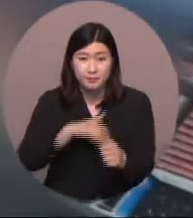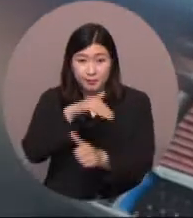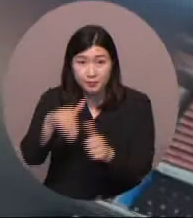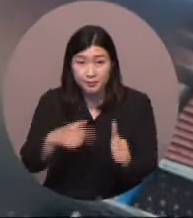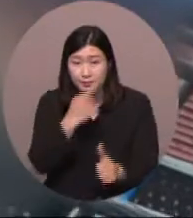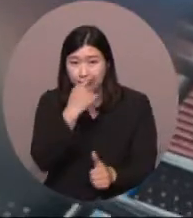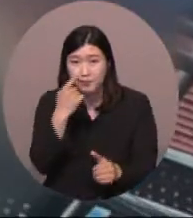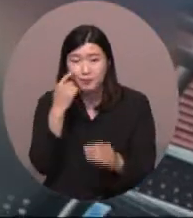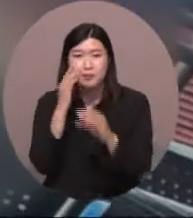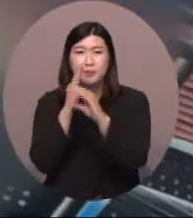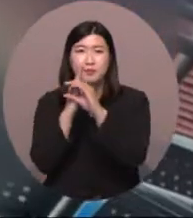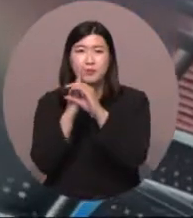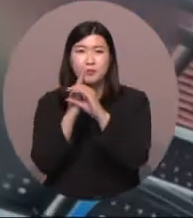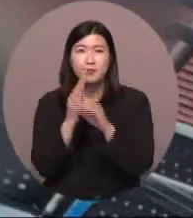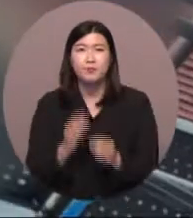사고 경위를 조사하고 있습니다